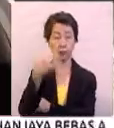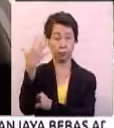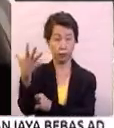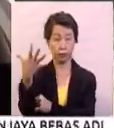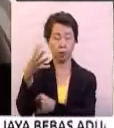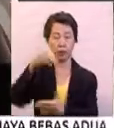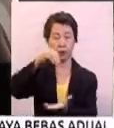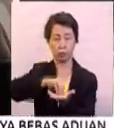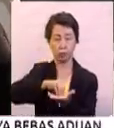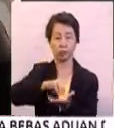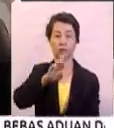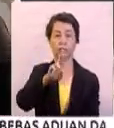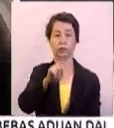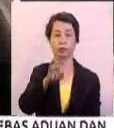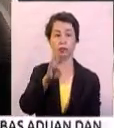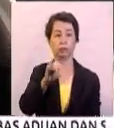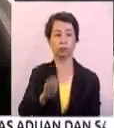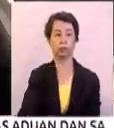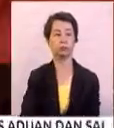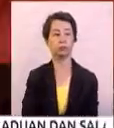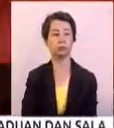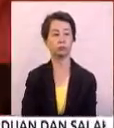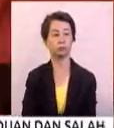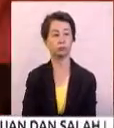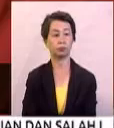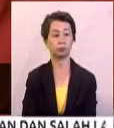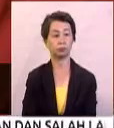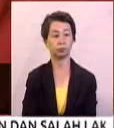di Angkasa Puri.